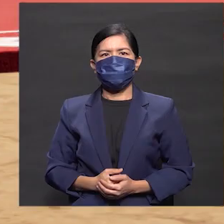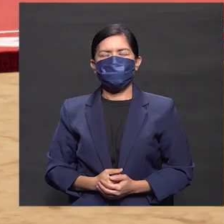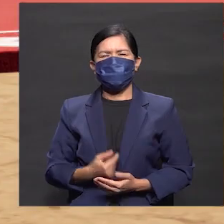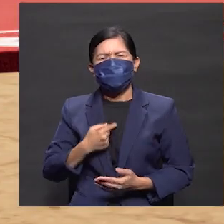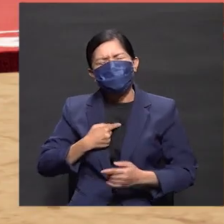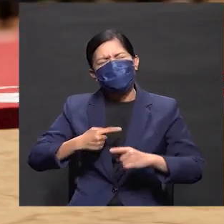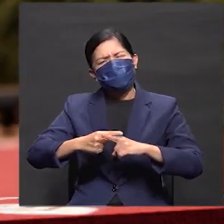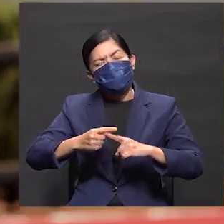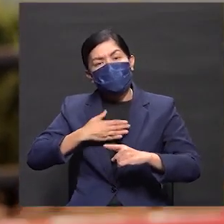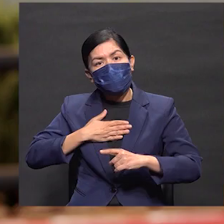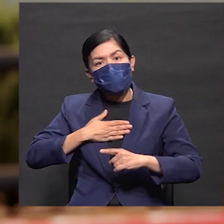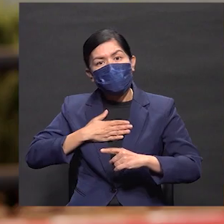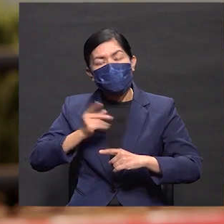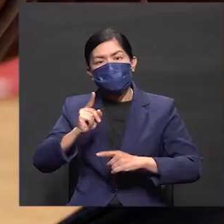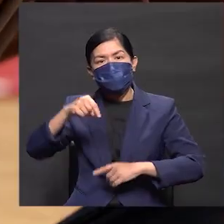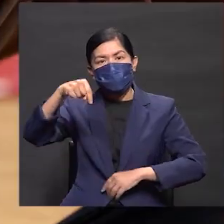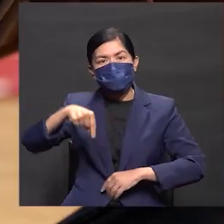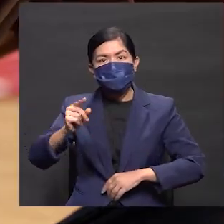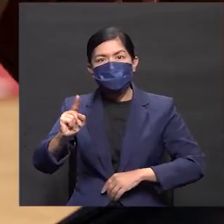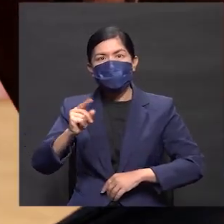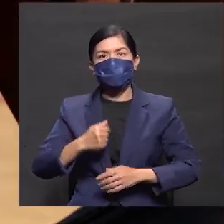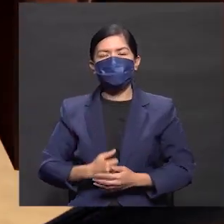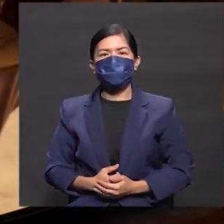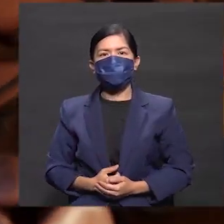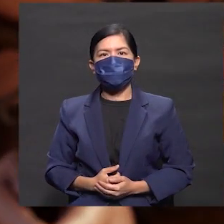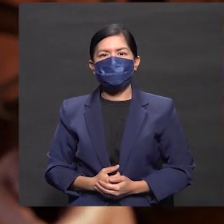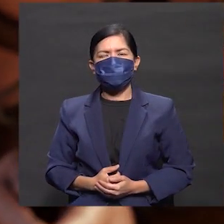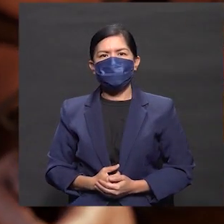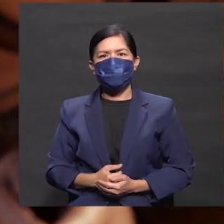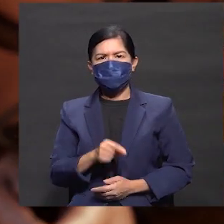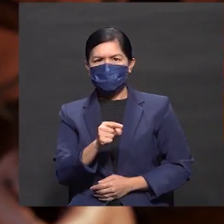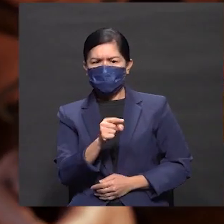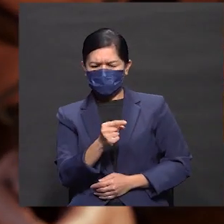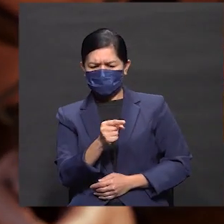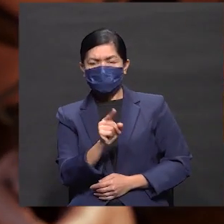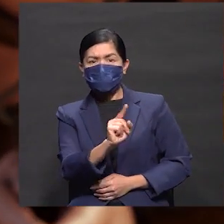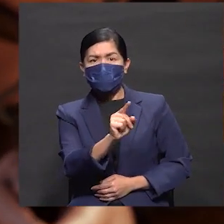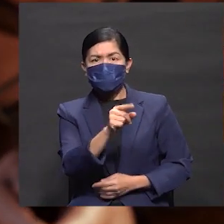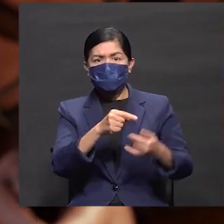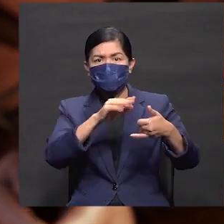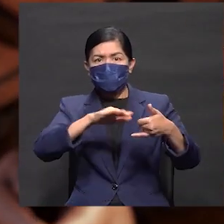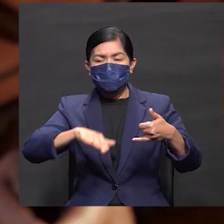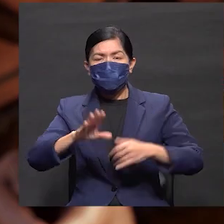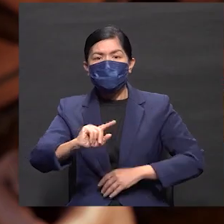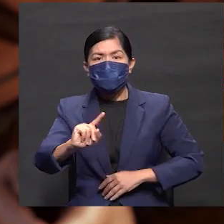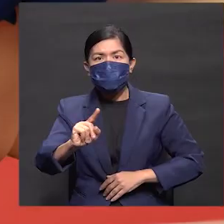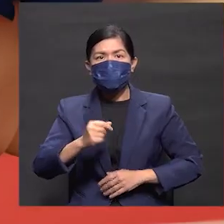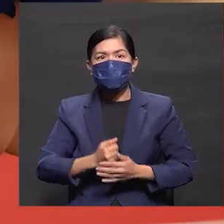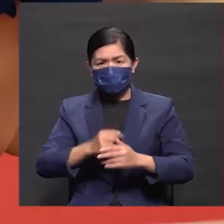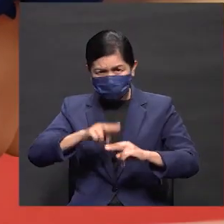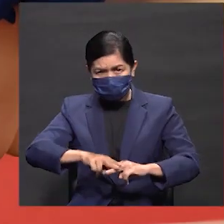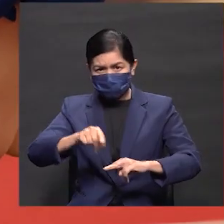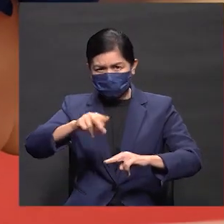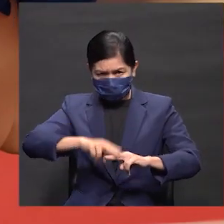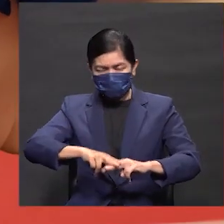โอ้ยที่นี่ที่ไหนเนี่ย เอาเฮ้ยไอ้หนูเองมาจากไหนเนี่ยนั่งลงเร็ว